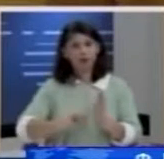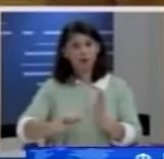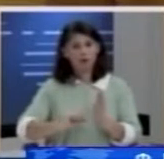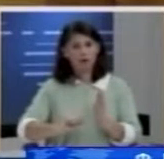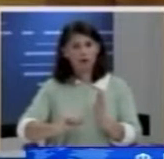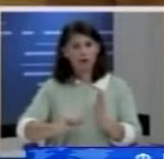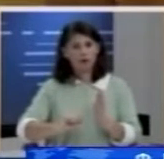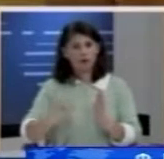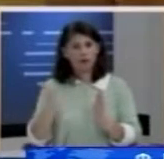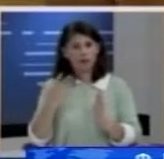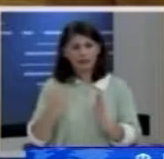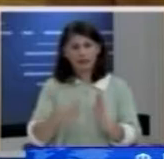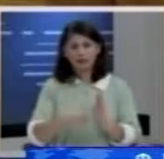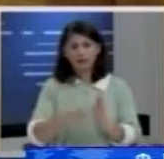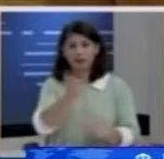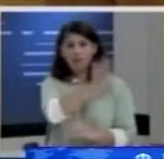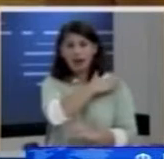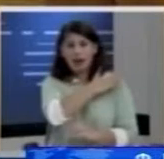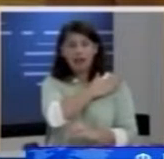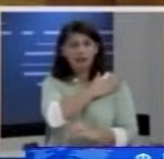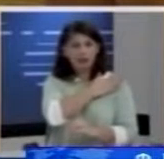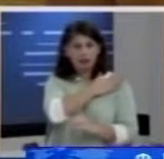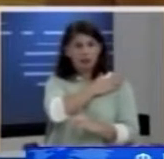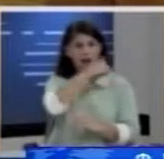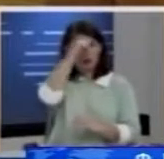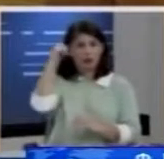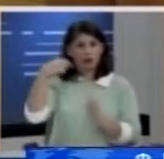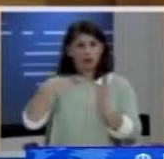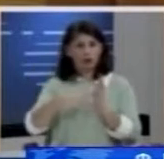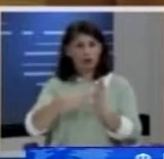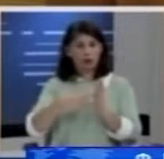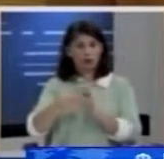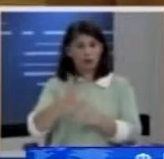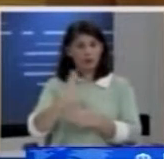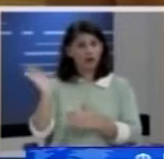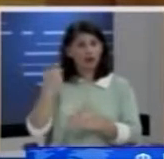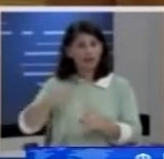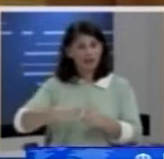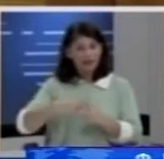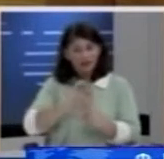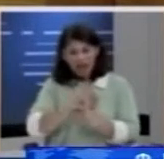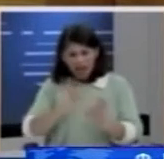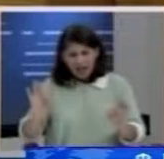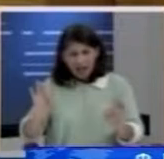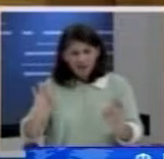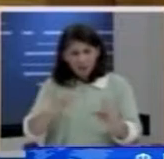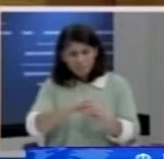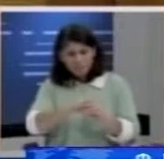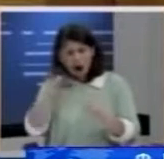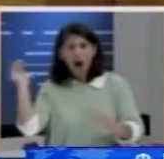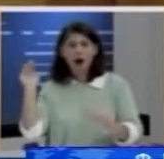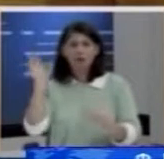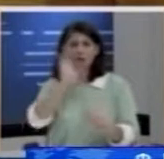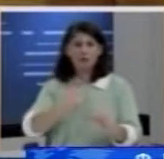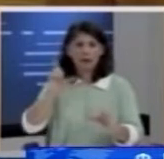φόβο σας, όταν ήσασταν με την πλάτη στον τοίχο το καλοκαίρι του 2015, όταν η χώρα ήταν έτοιμη να βρεθεί εκτός